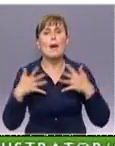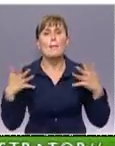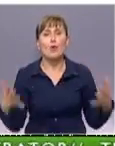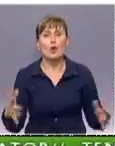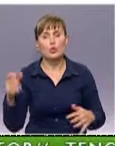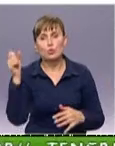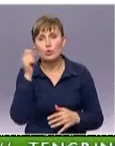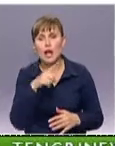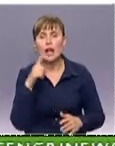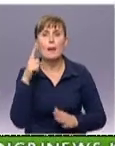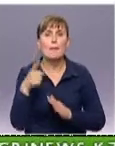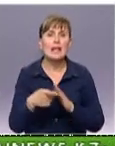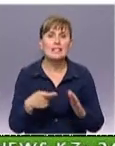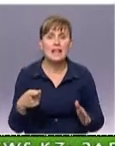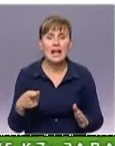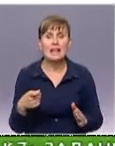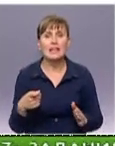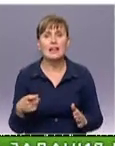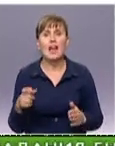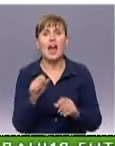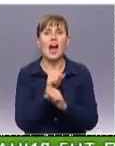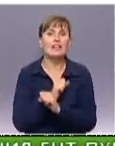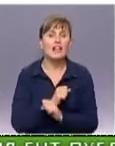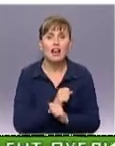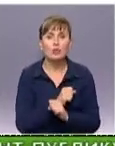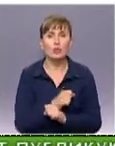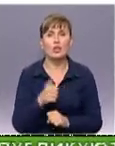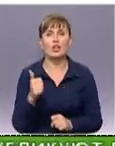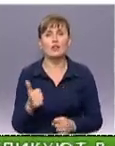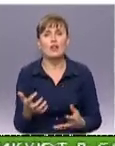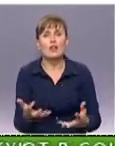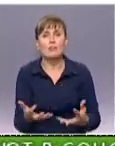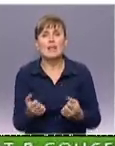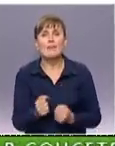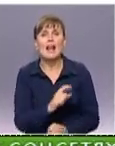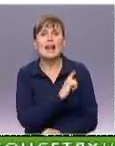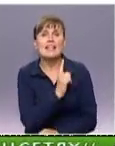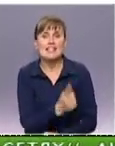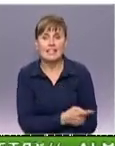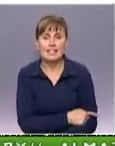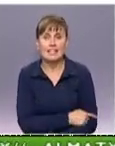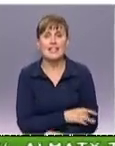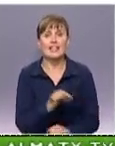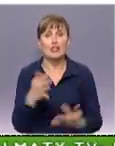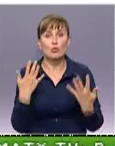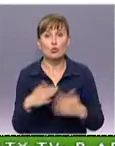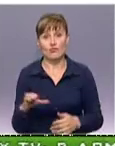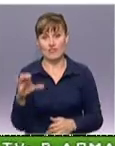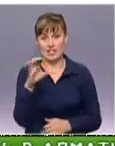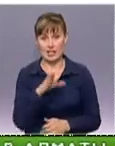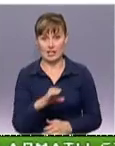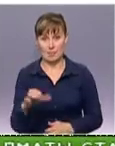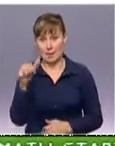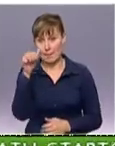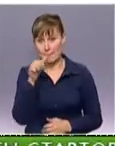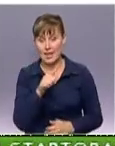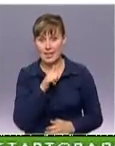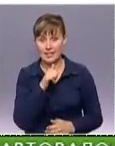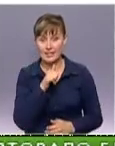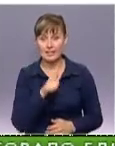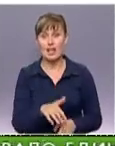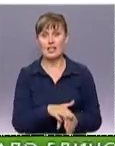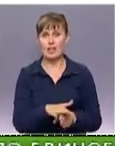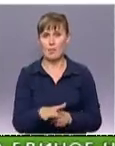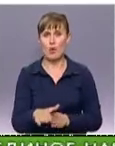узнали, познали, отдохнули хорошо, набрали сил. И уже к сентябрю вот такой